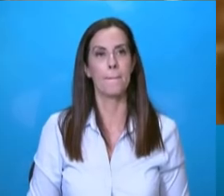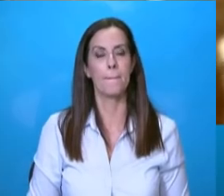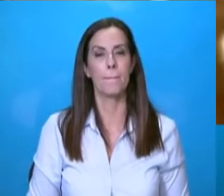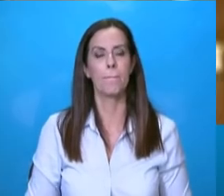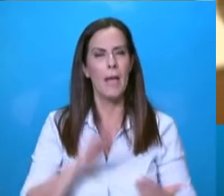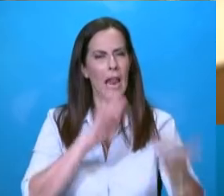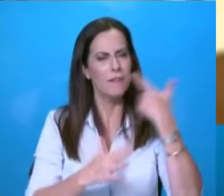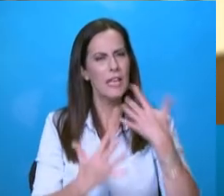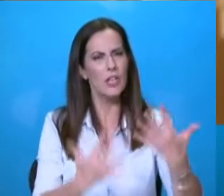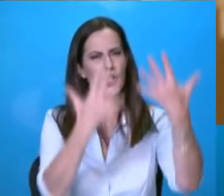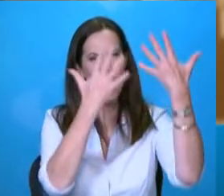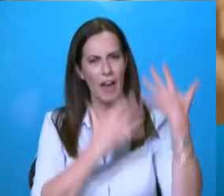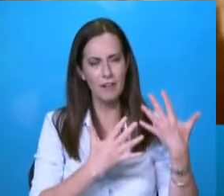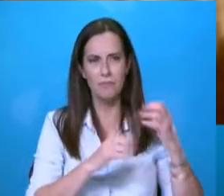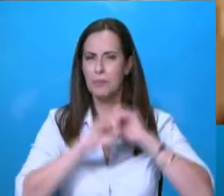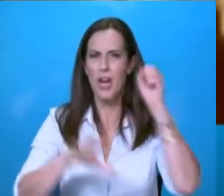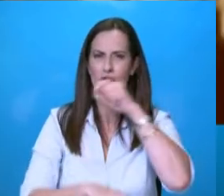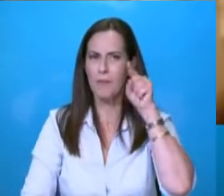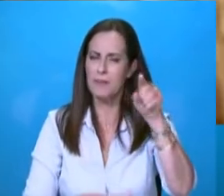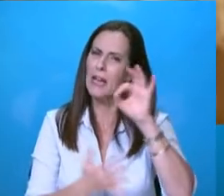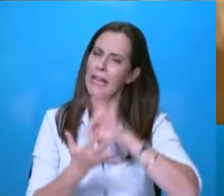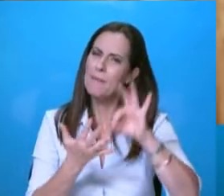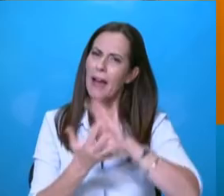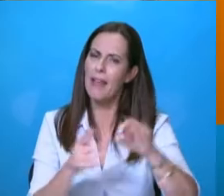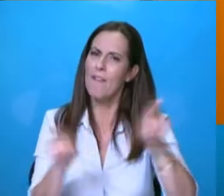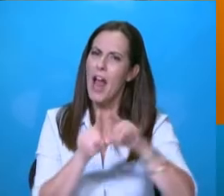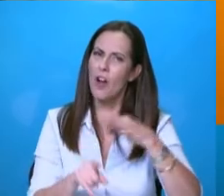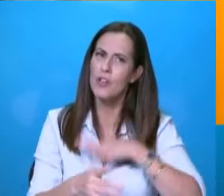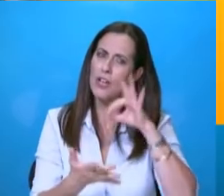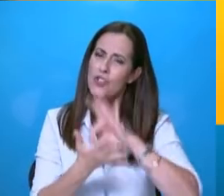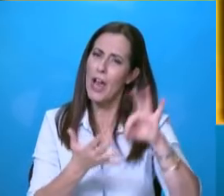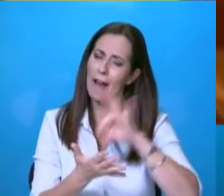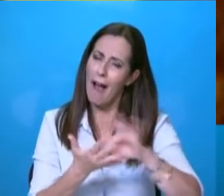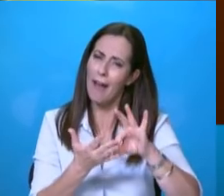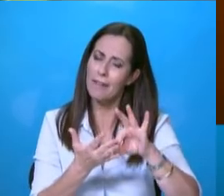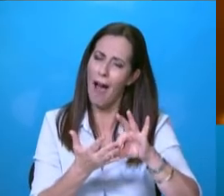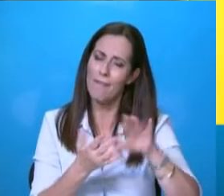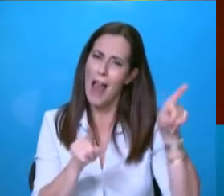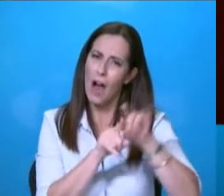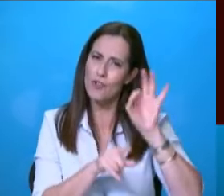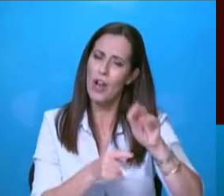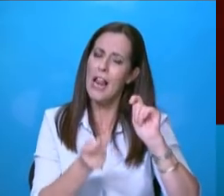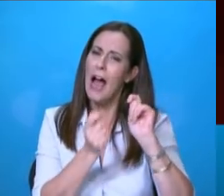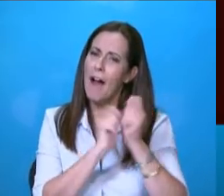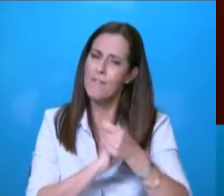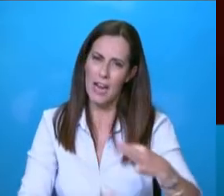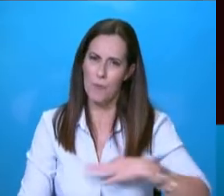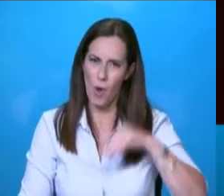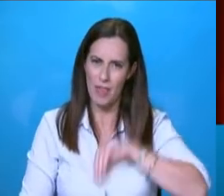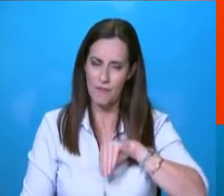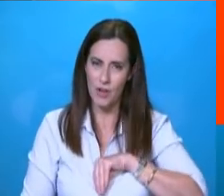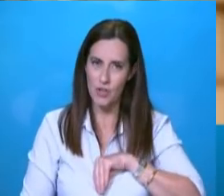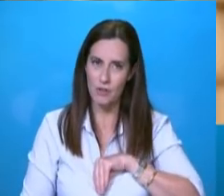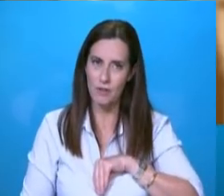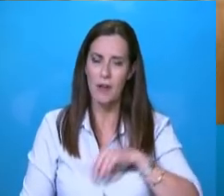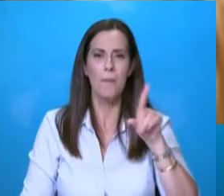לפני כ-10 שנים יצא השיר הזה, מכתב לאחי, שכתב אילי בוטנר בפנייה לאחיו, שהפך לפגוע נפש, וביצע